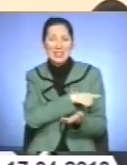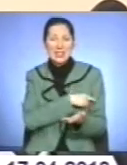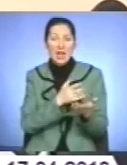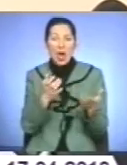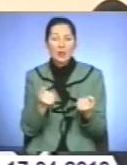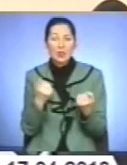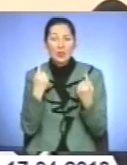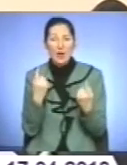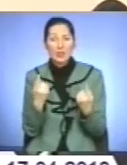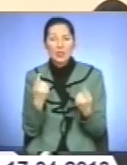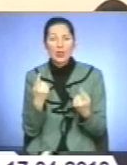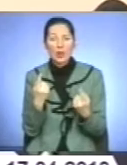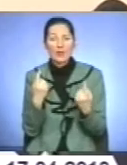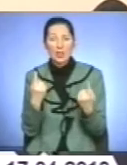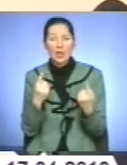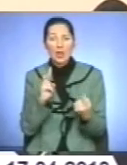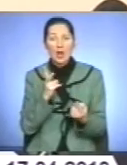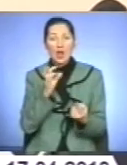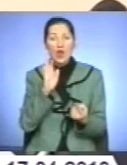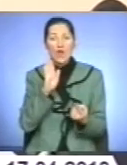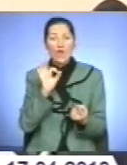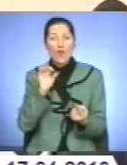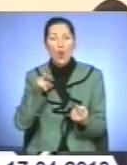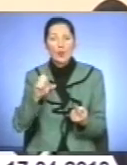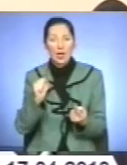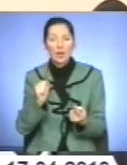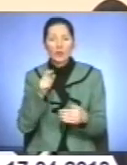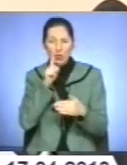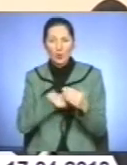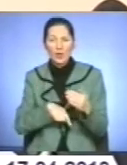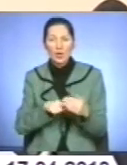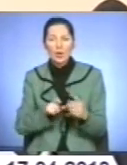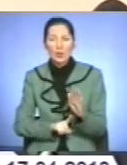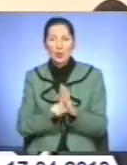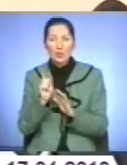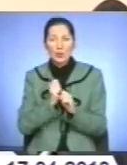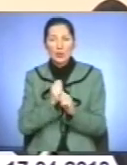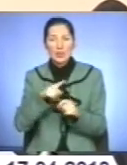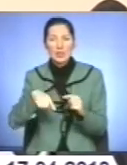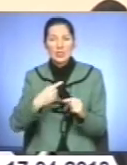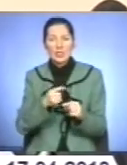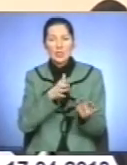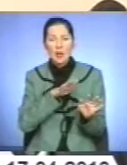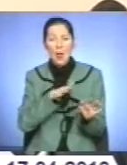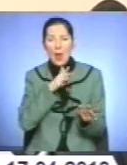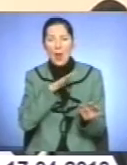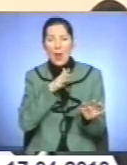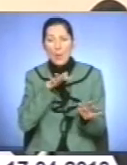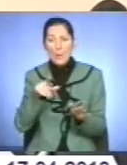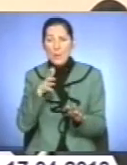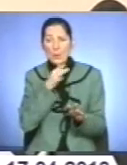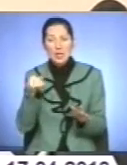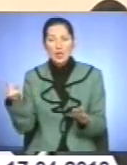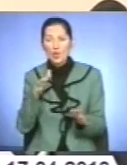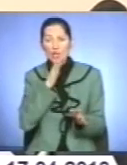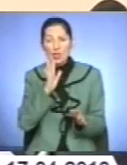великий квотум довіри і приступила до роботи, але через певний період часу була